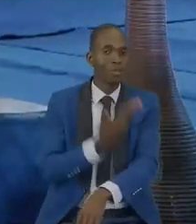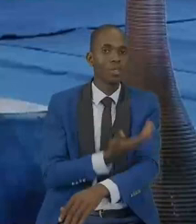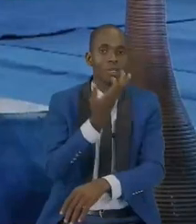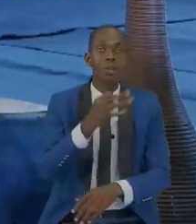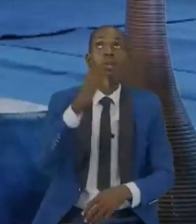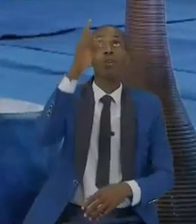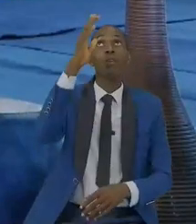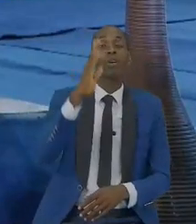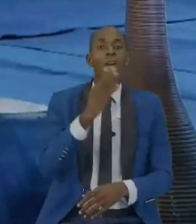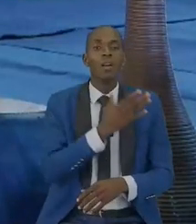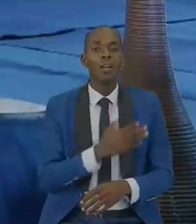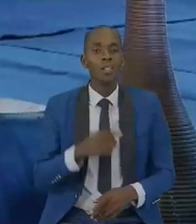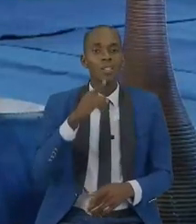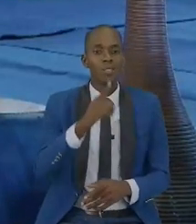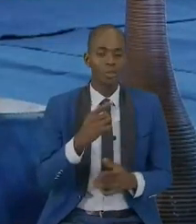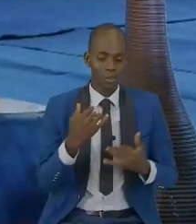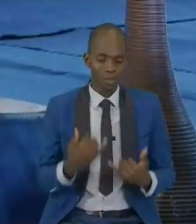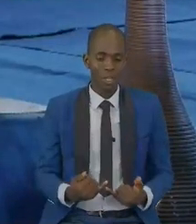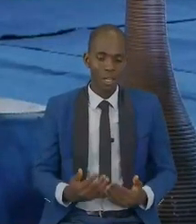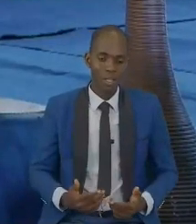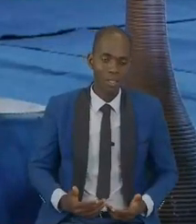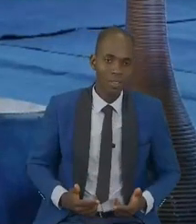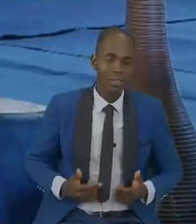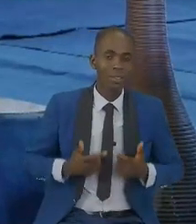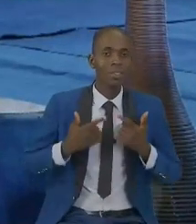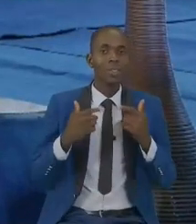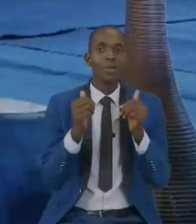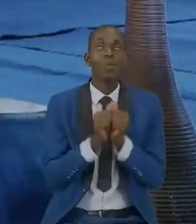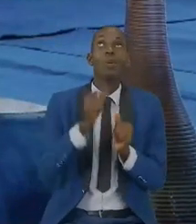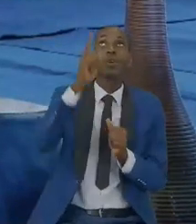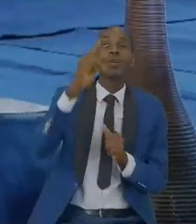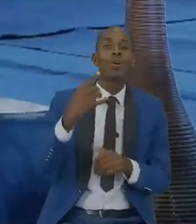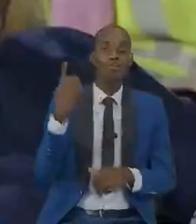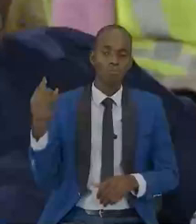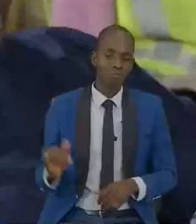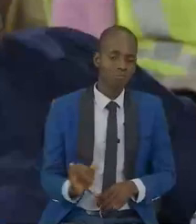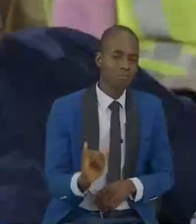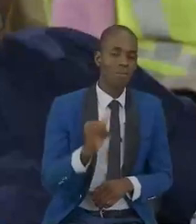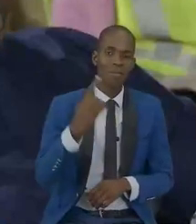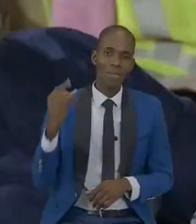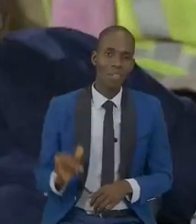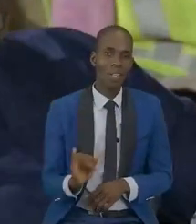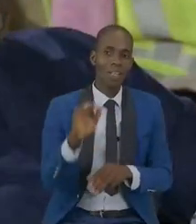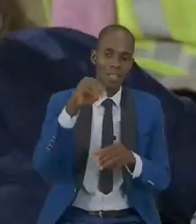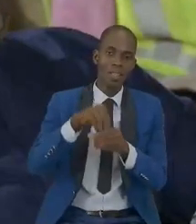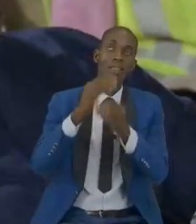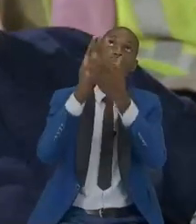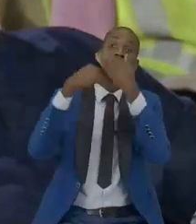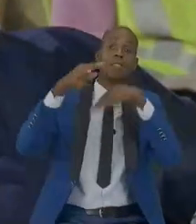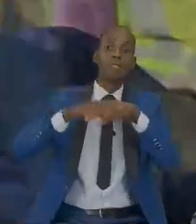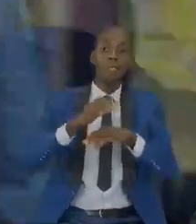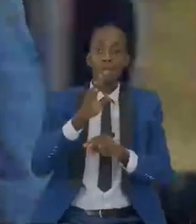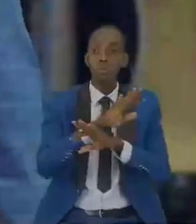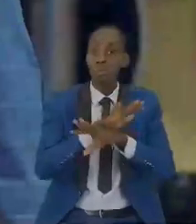Dieu, fils de Dieu, fille de Dieu, et vous allez vivre avec Dieu au siècle des